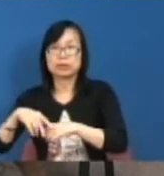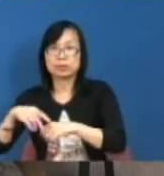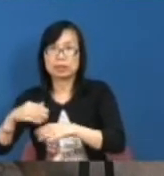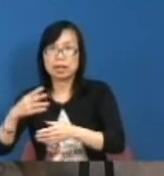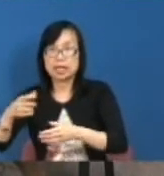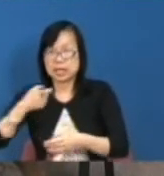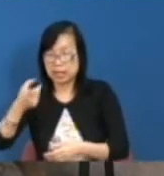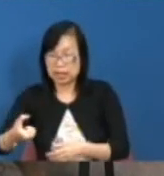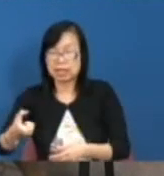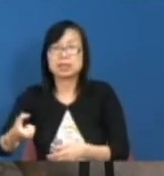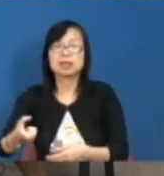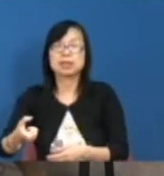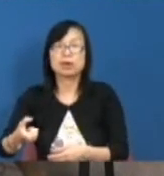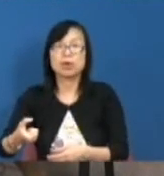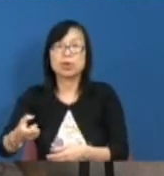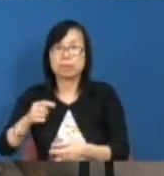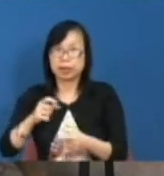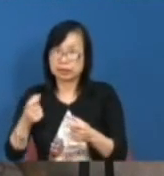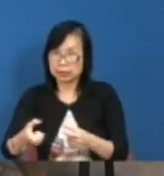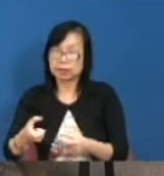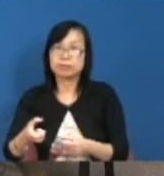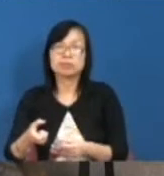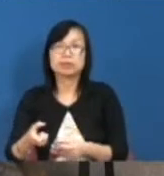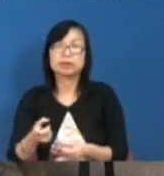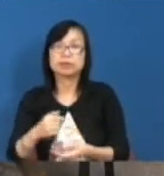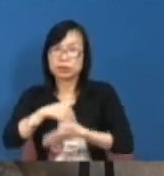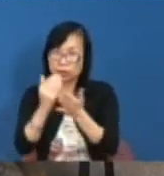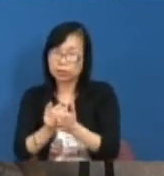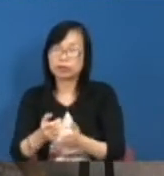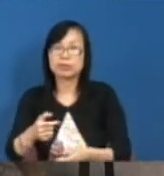財產同埋資源